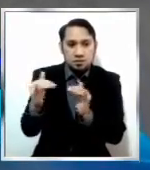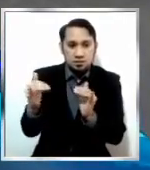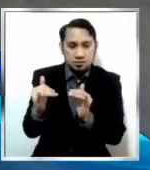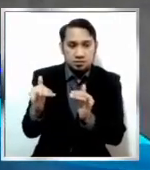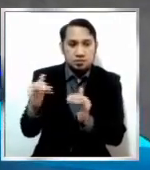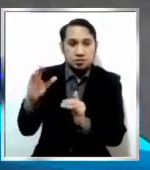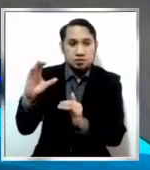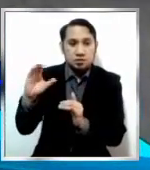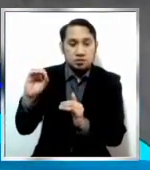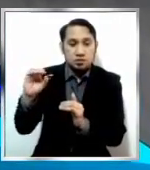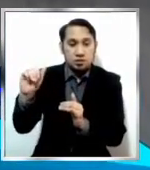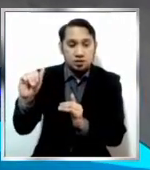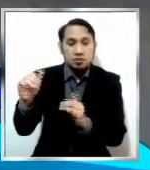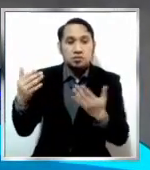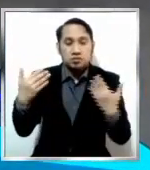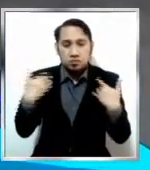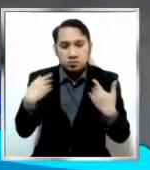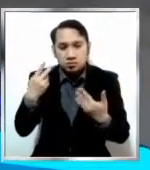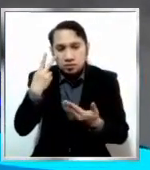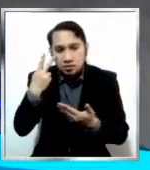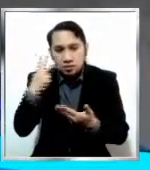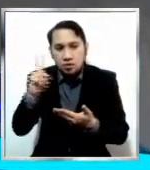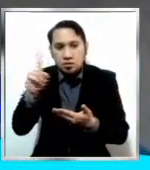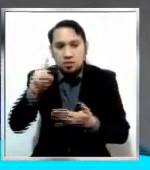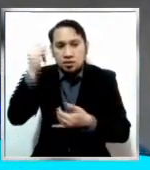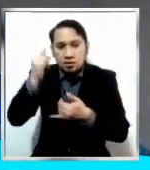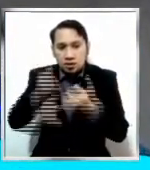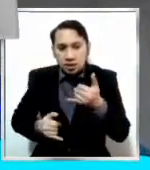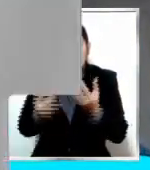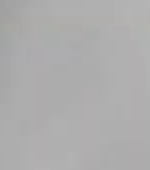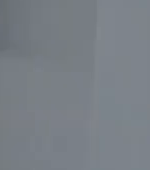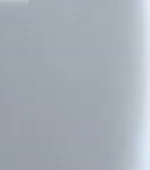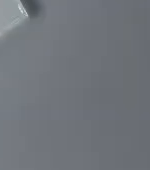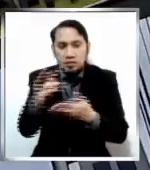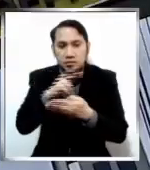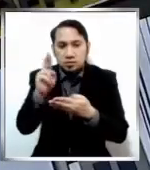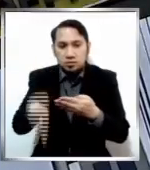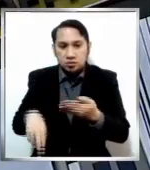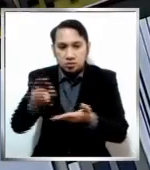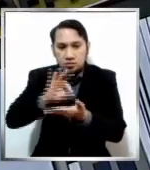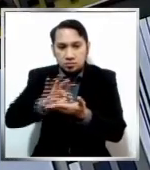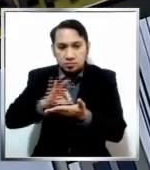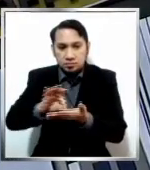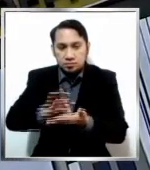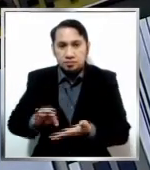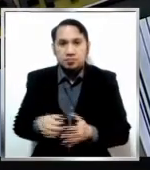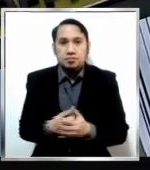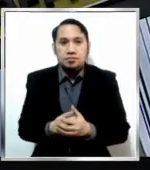ng pinakahuling audit sa PhilHealth. Nakatutok si Maki Pulido.